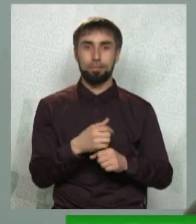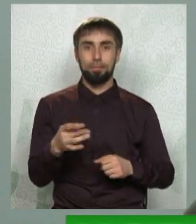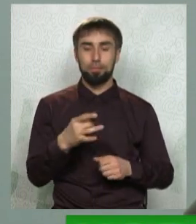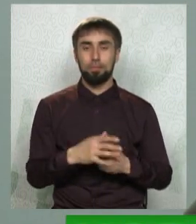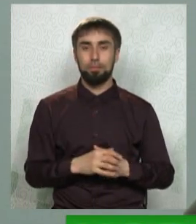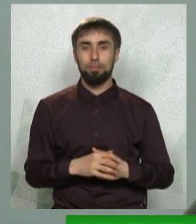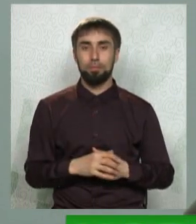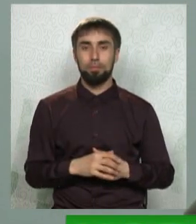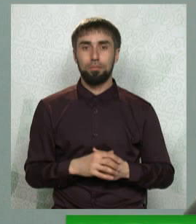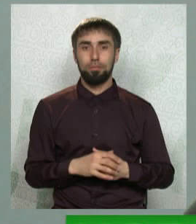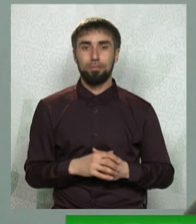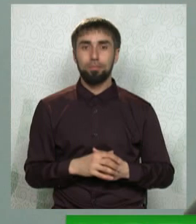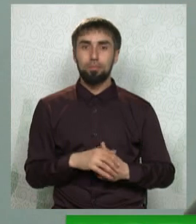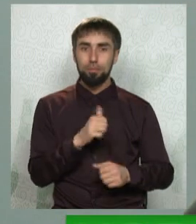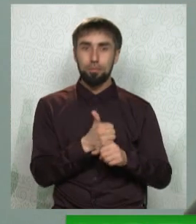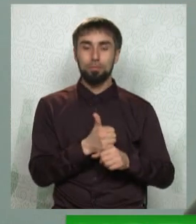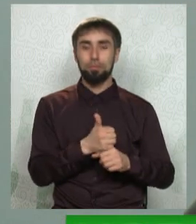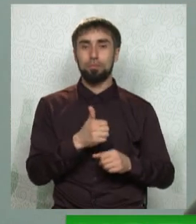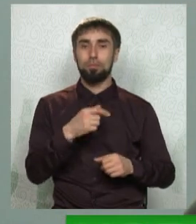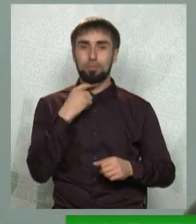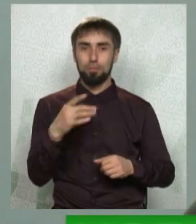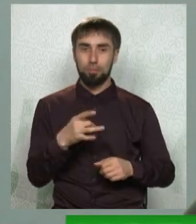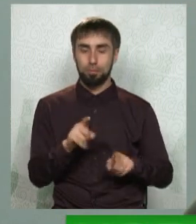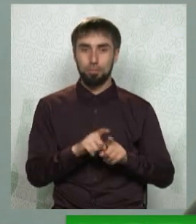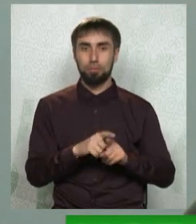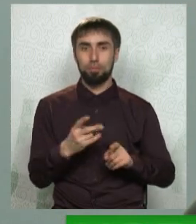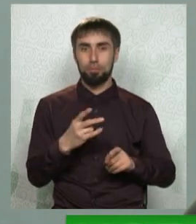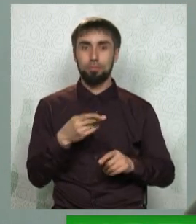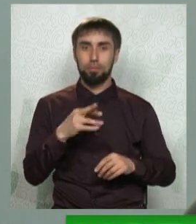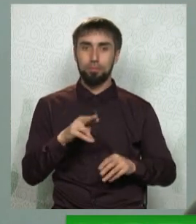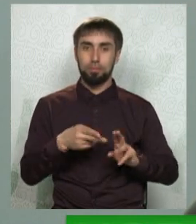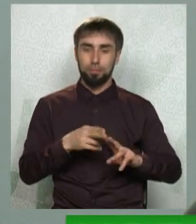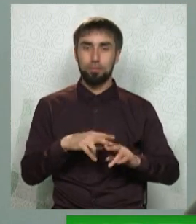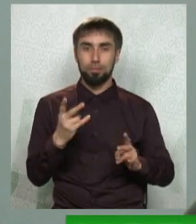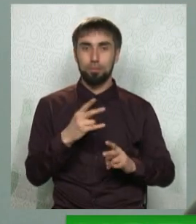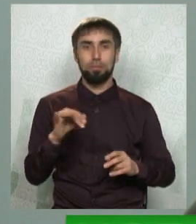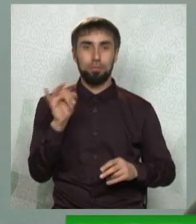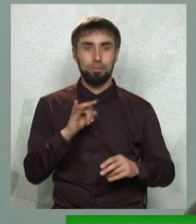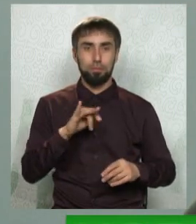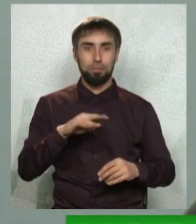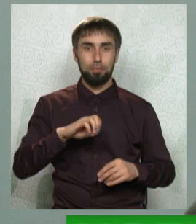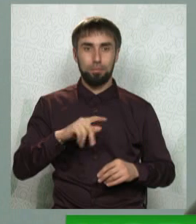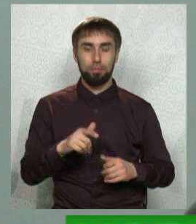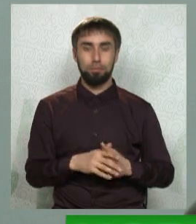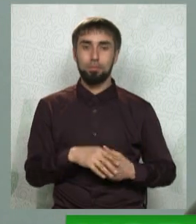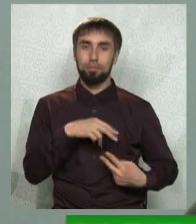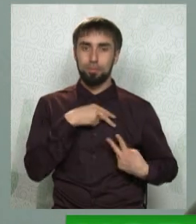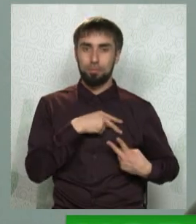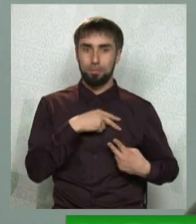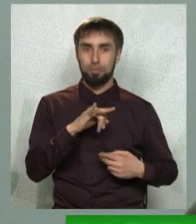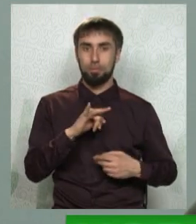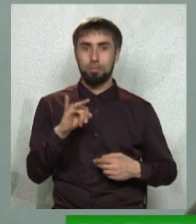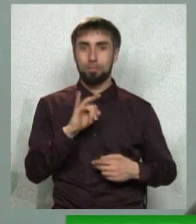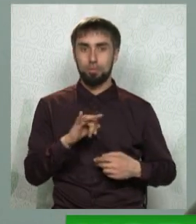районов, главой республики. Но для этого надо иметь историю, трудовую